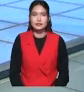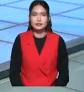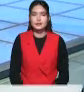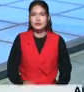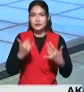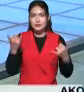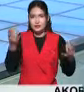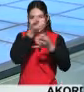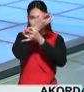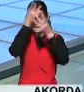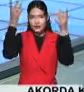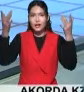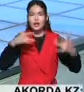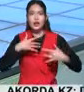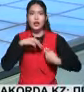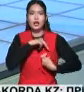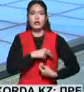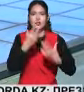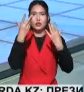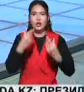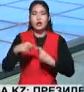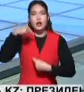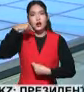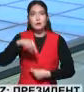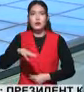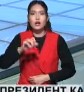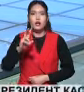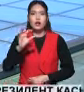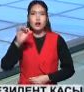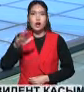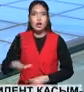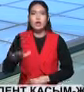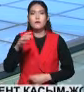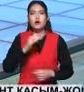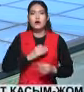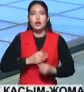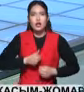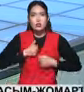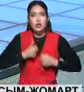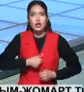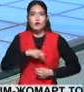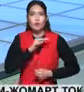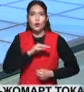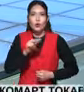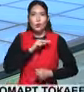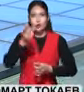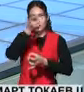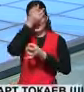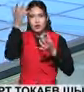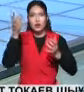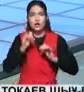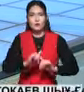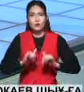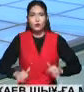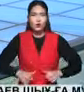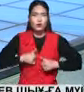Бүгін мәдениет және өнер қызметкерлері күні. Президент Қасым-Жомарт Тоқаев салада аянбай еңбек етіп, төл мәдениетімізді дамытуға зор үлес қосып